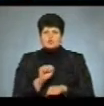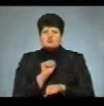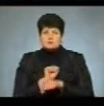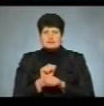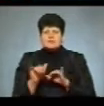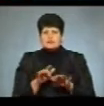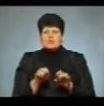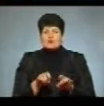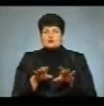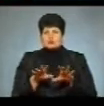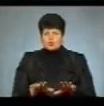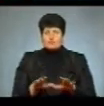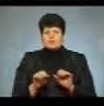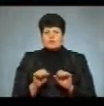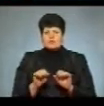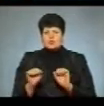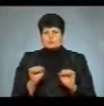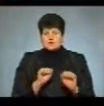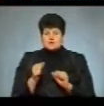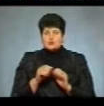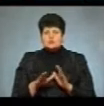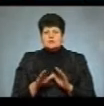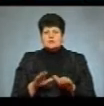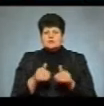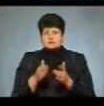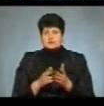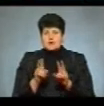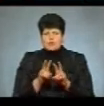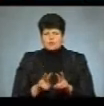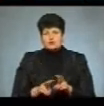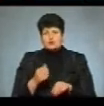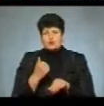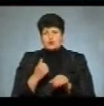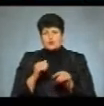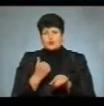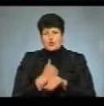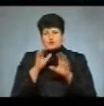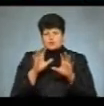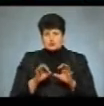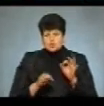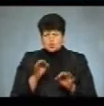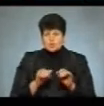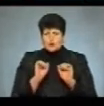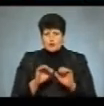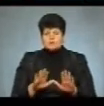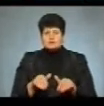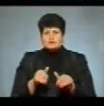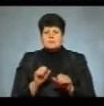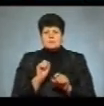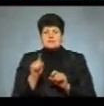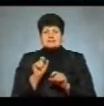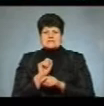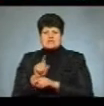дію постанови розпоряджень уряду, спрямувавши їх на розгляд Конституційного суду. Він може призначати голів місцевих